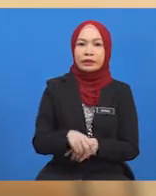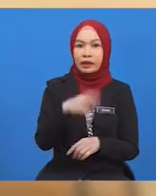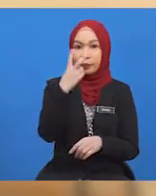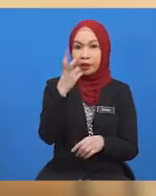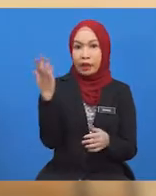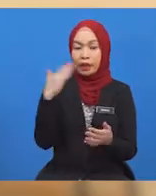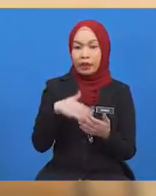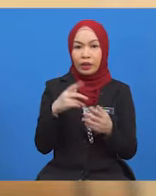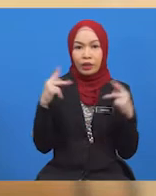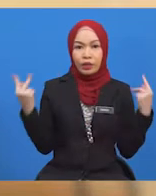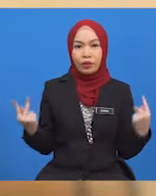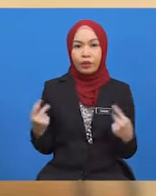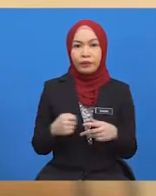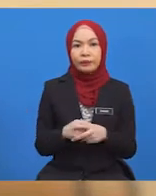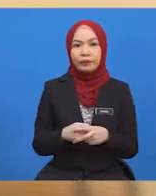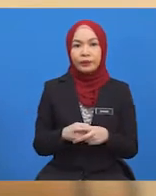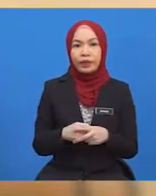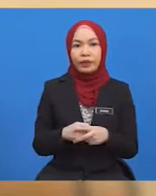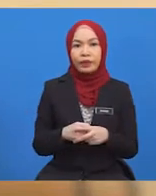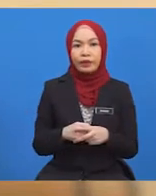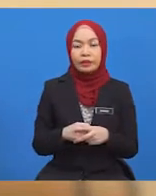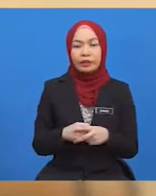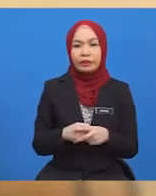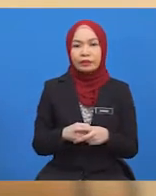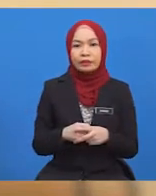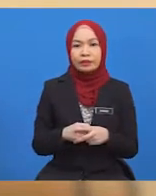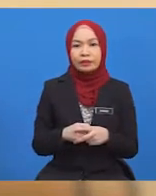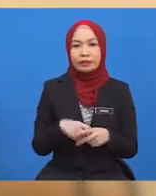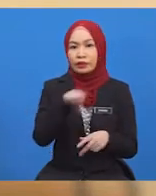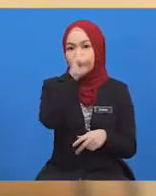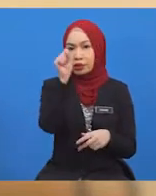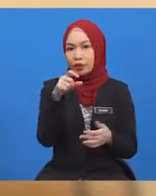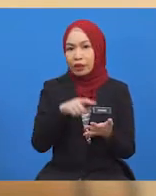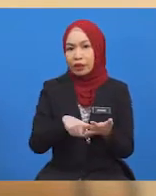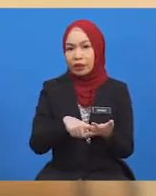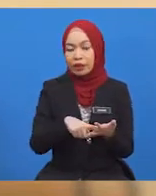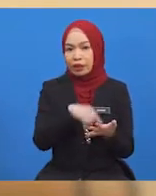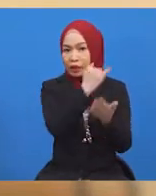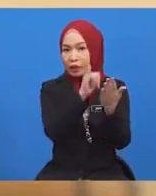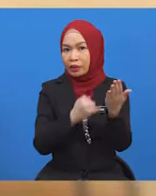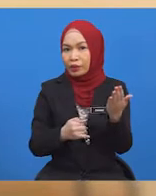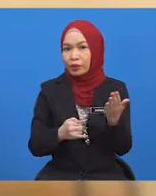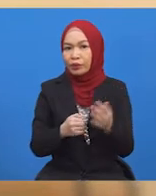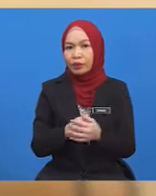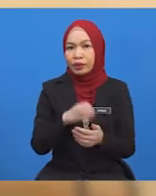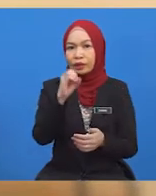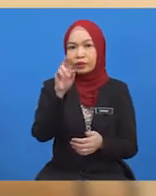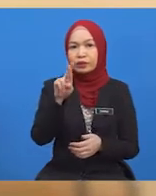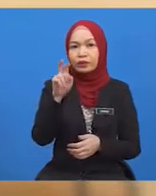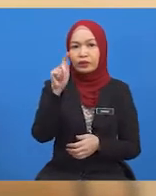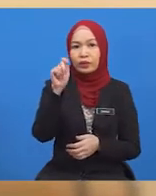Murid-murid, bagi soalan A, iaitu melukis uncuran ortogon satah